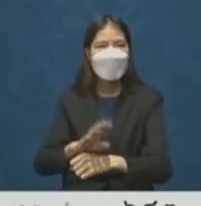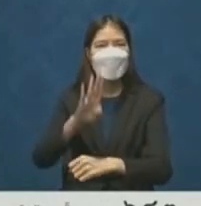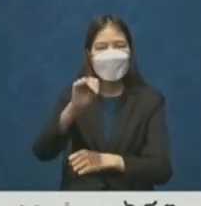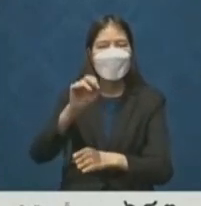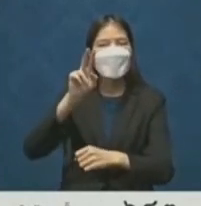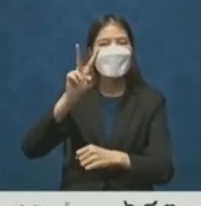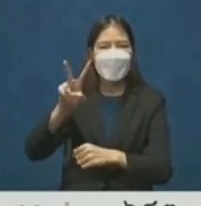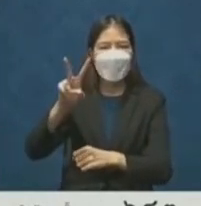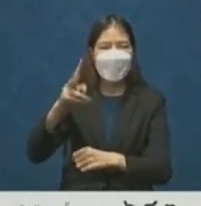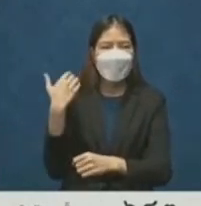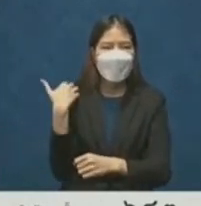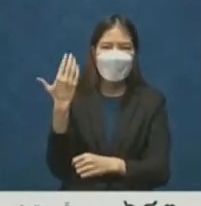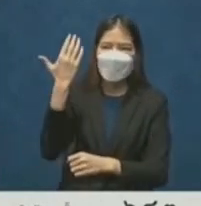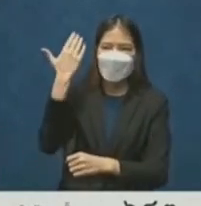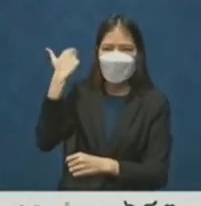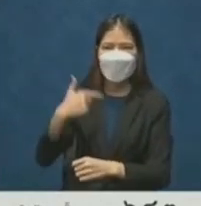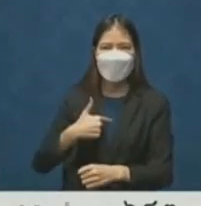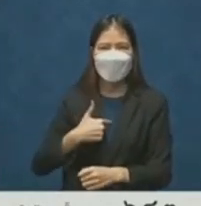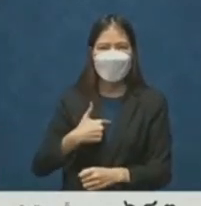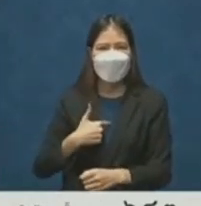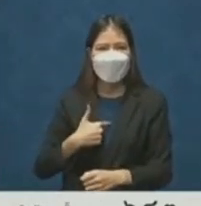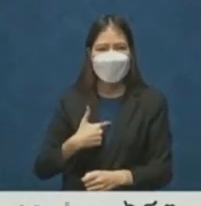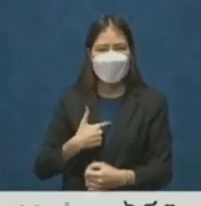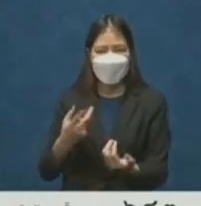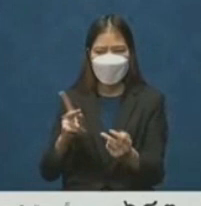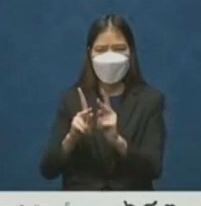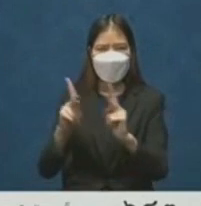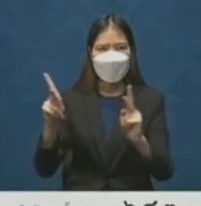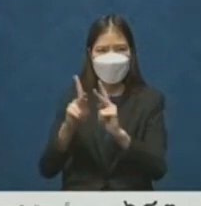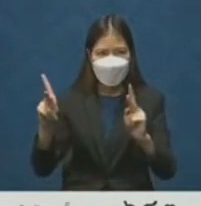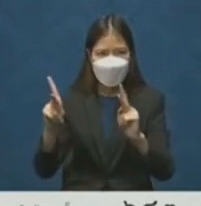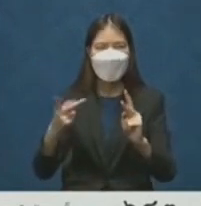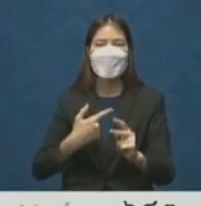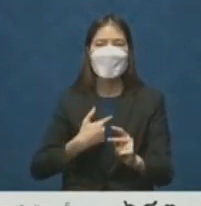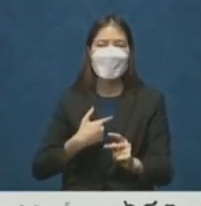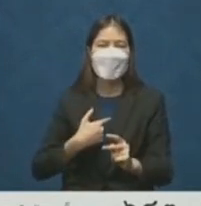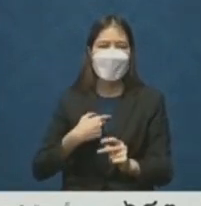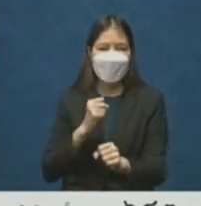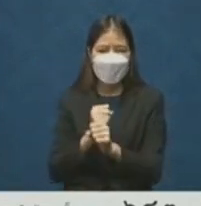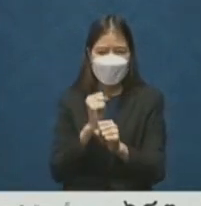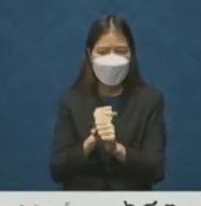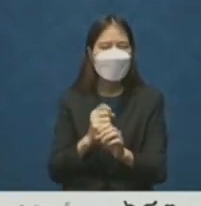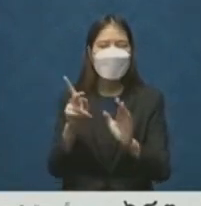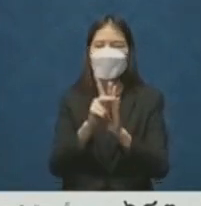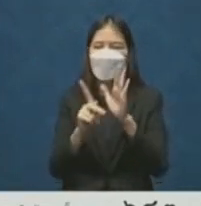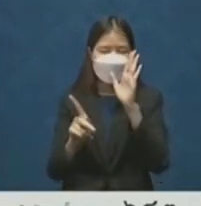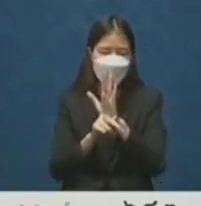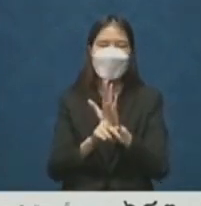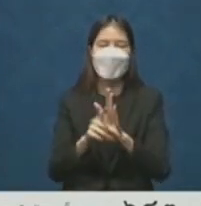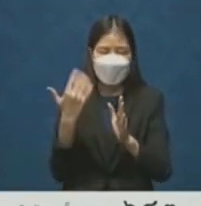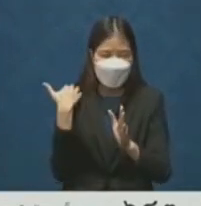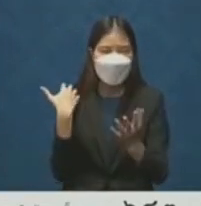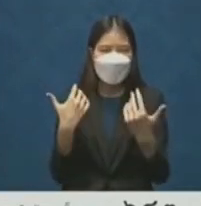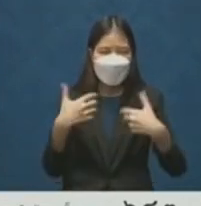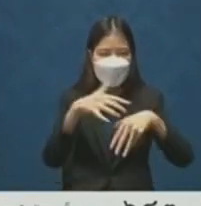บับเมื่อปี2542ซึ่งตอนนั้นผมเองก็ได้เป็นคณะกรรมการคนหนึ่งที่ทำกฎหมายฉบับ